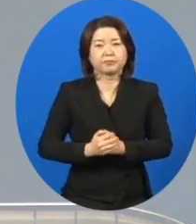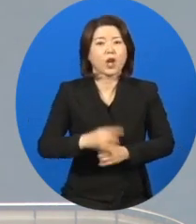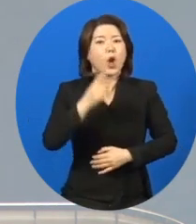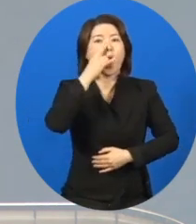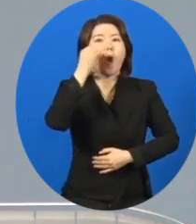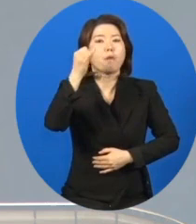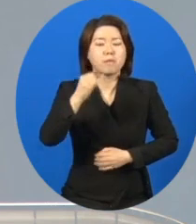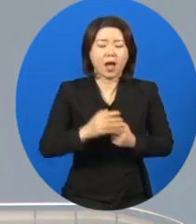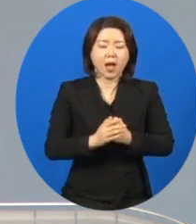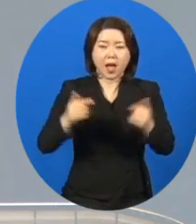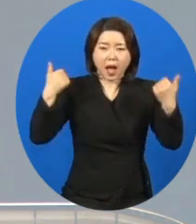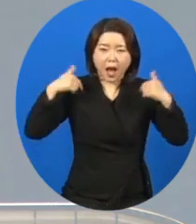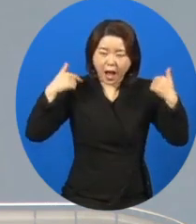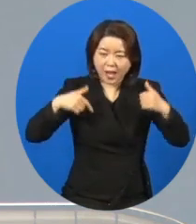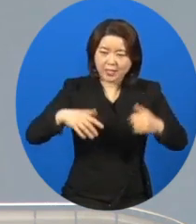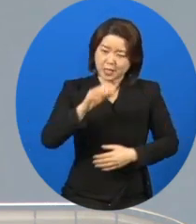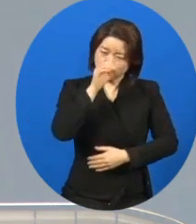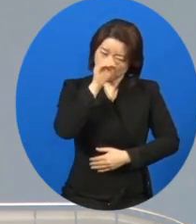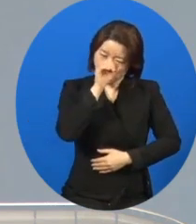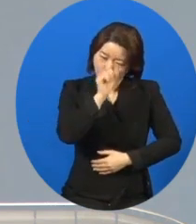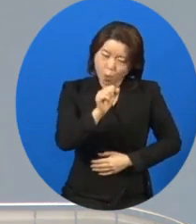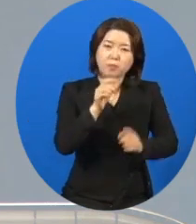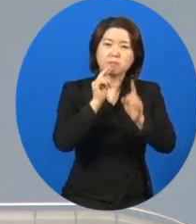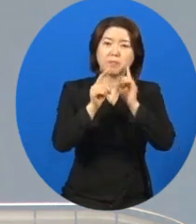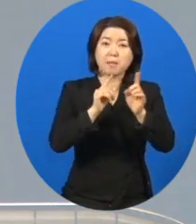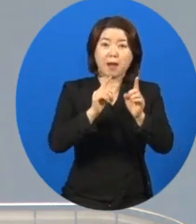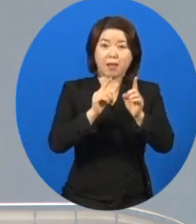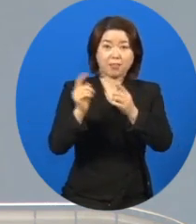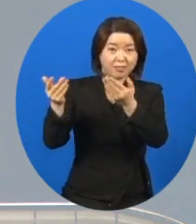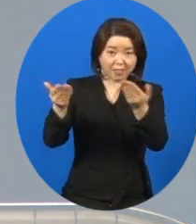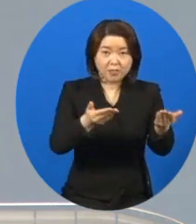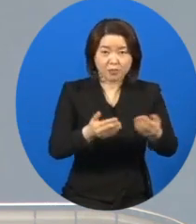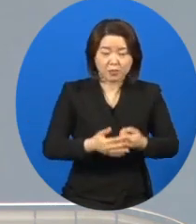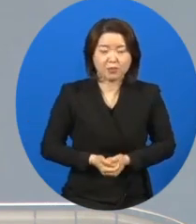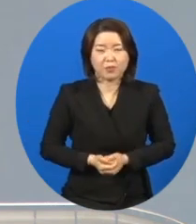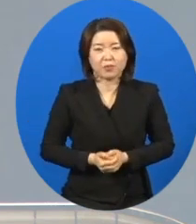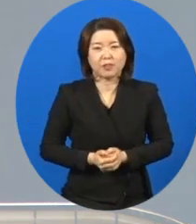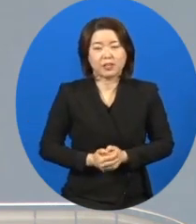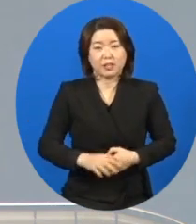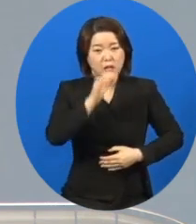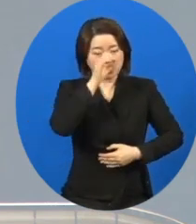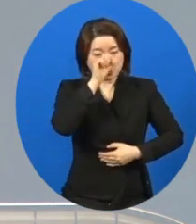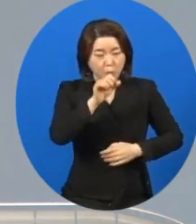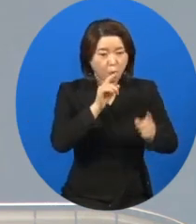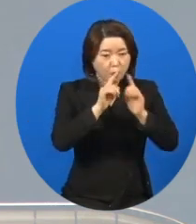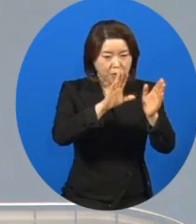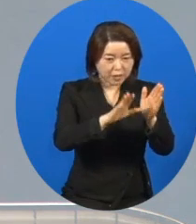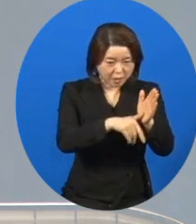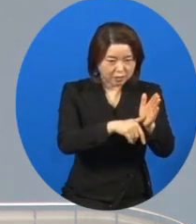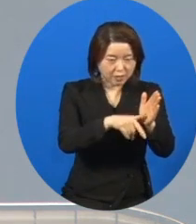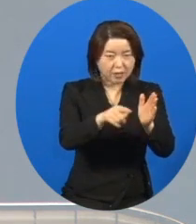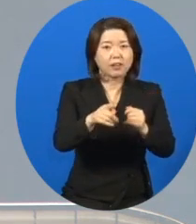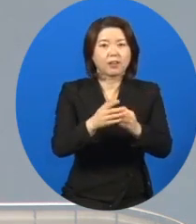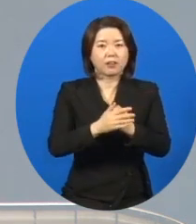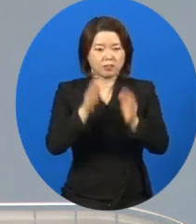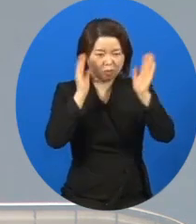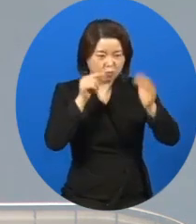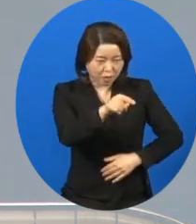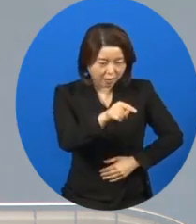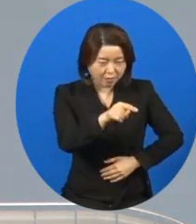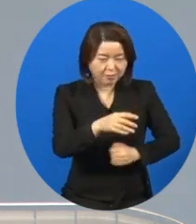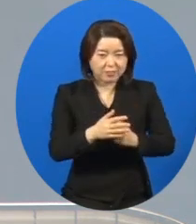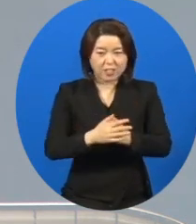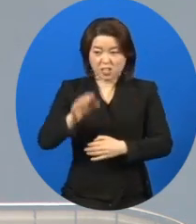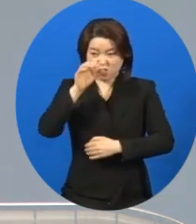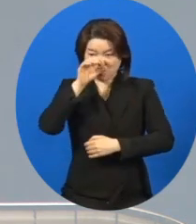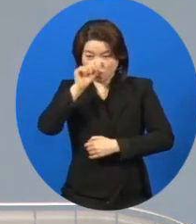엄마는 항상 좋은 말만 하신다는 것. 좋은 말 할 때 공부해. 좋은 말 할